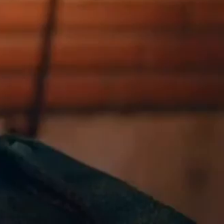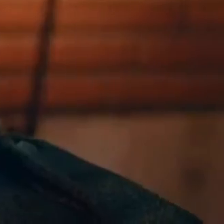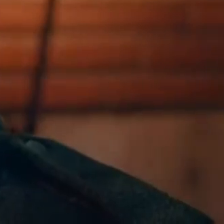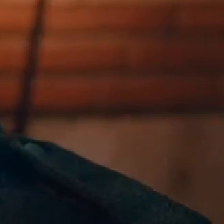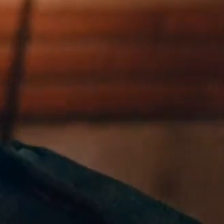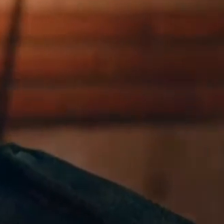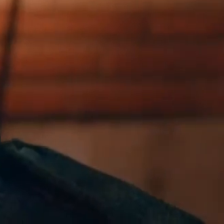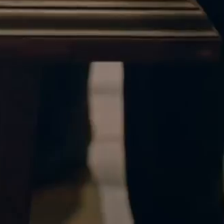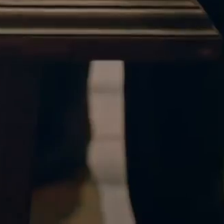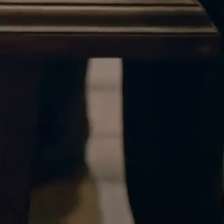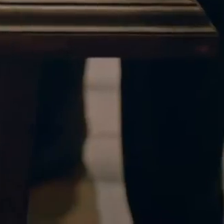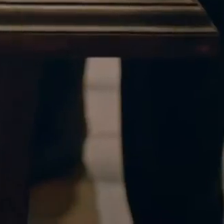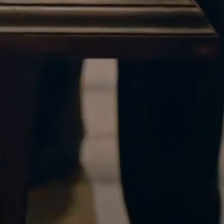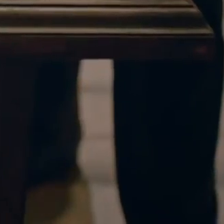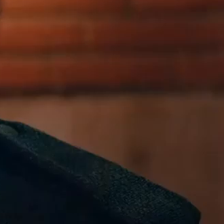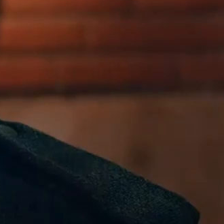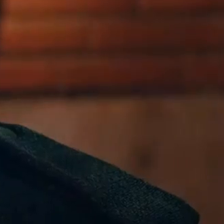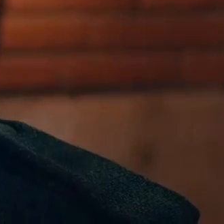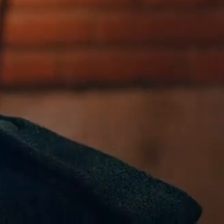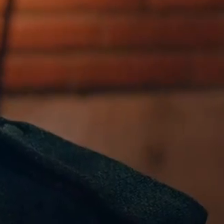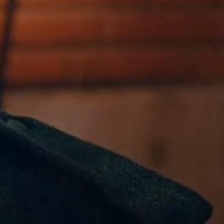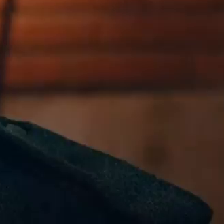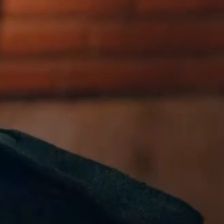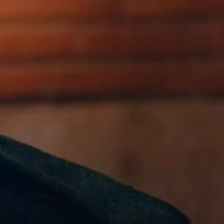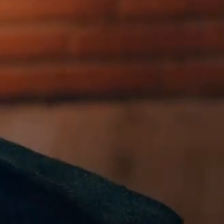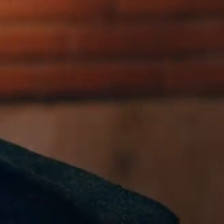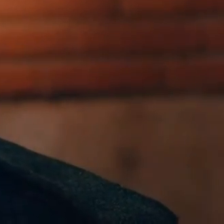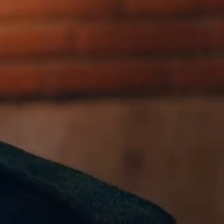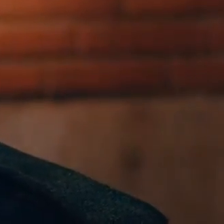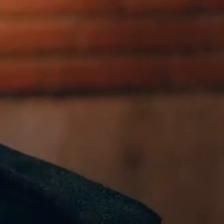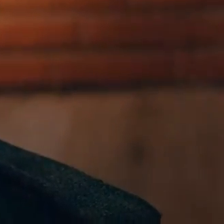çevirdi. Sonra sehpaya ve muhafızlara baktı.